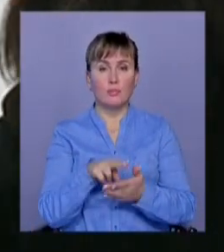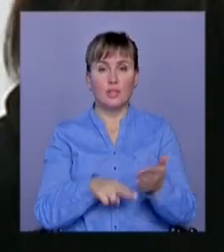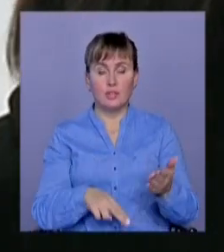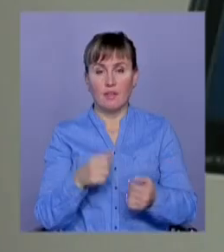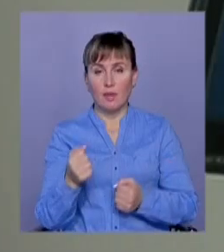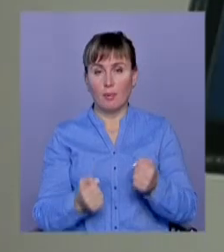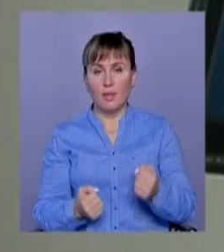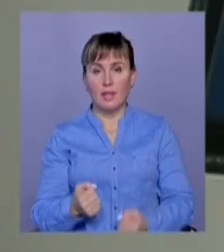автомобиль